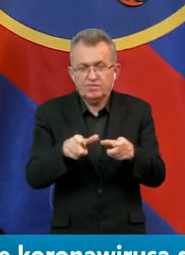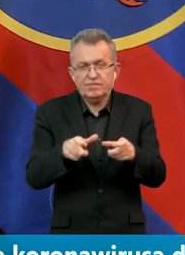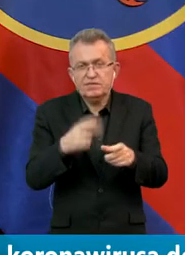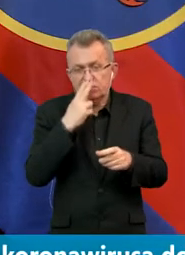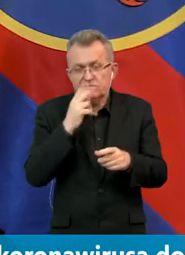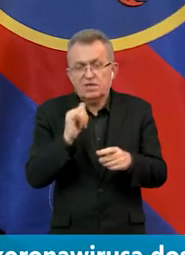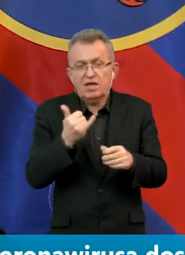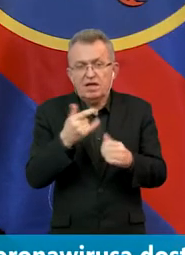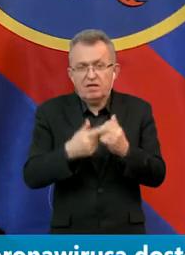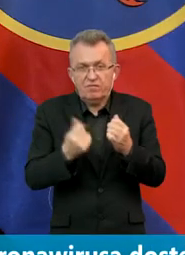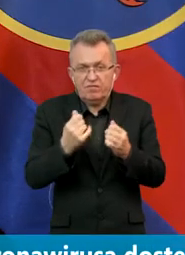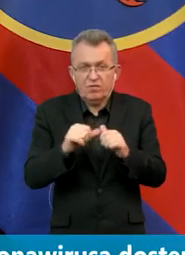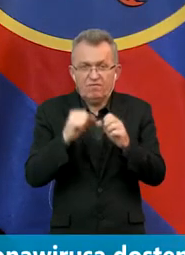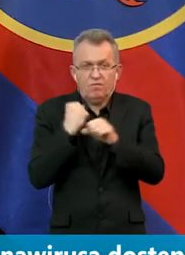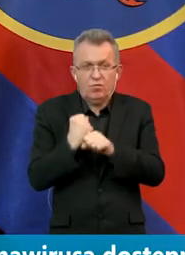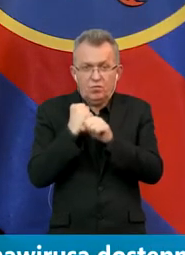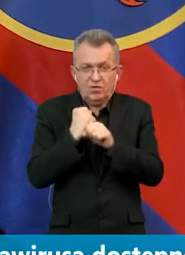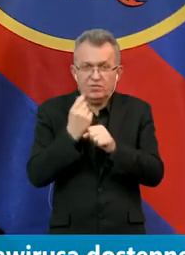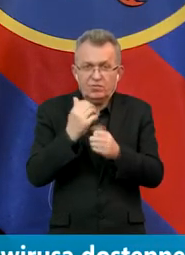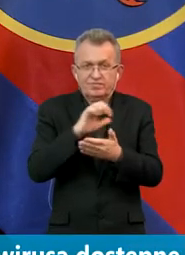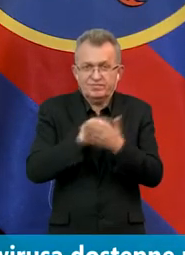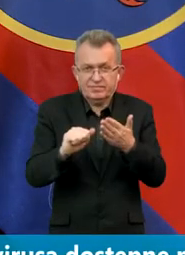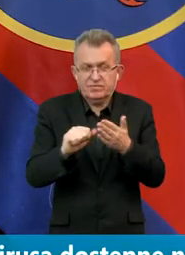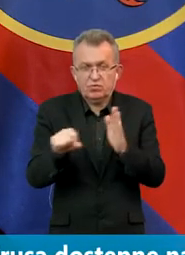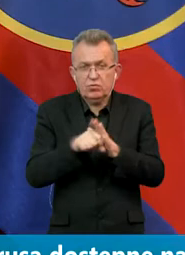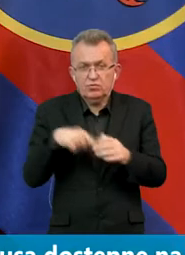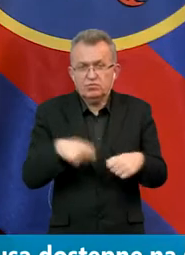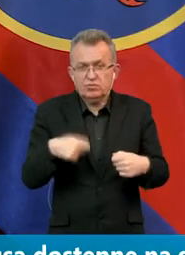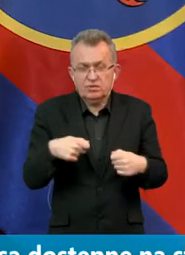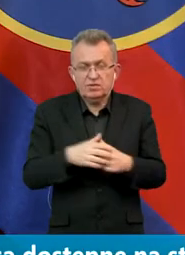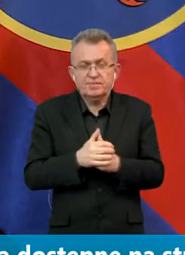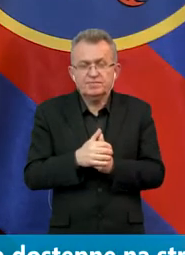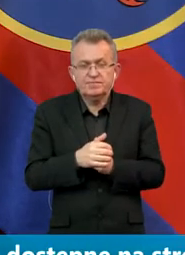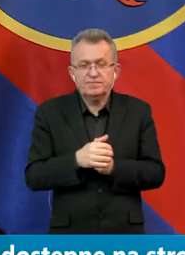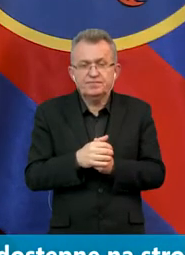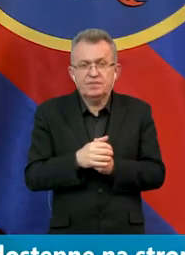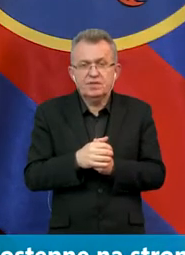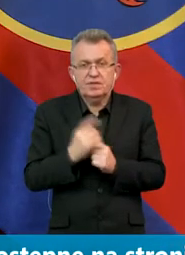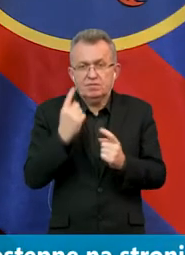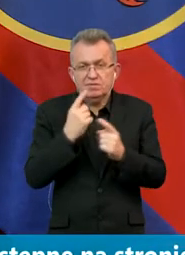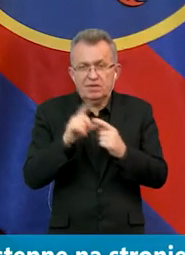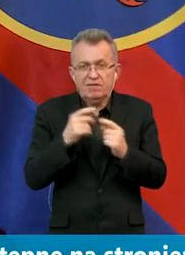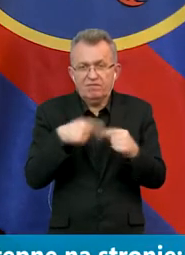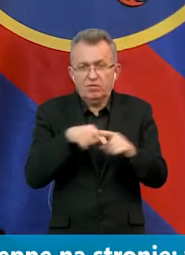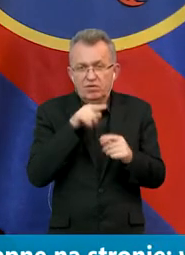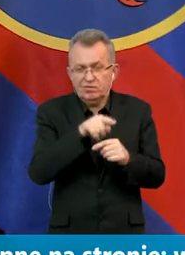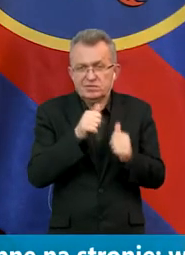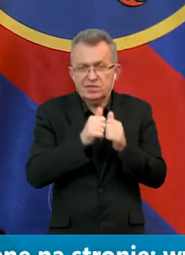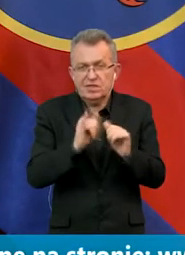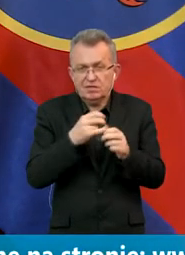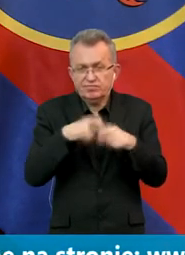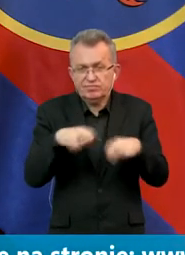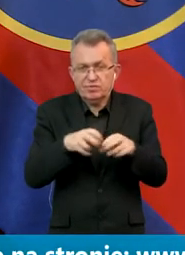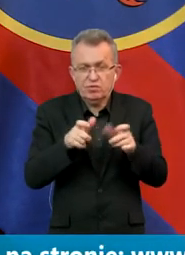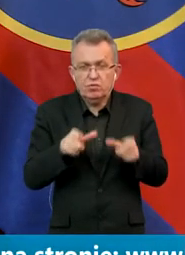z tego worka środków finansowych pozyskać do Szczecina właśnie na realizację tego typu zadań jak modernizacja torowisk,